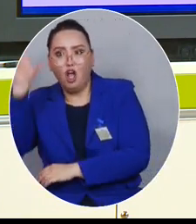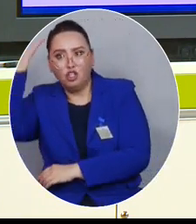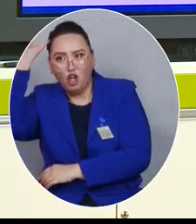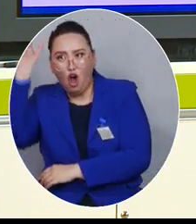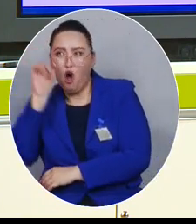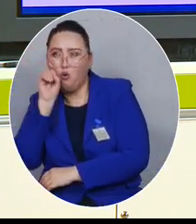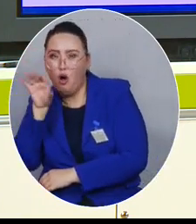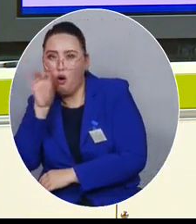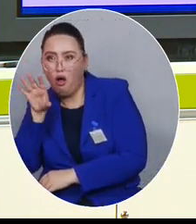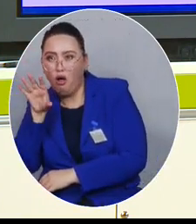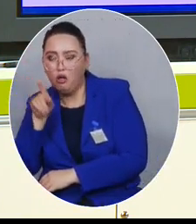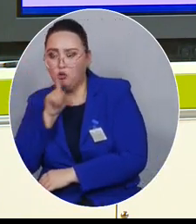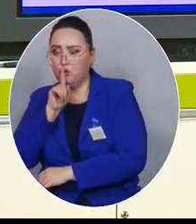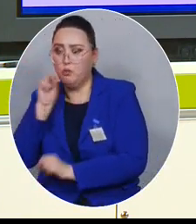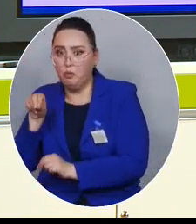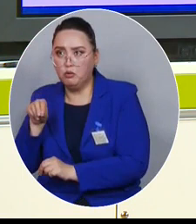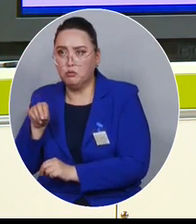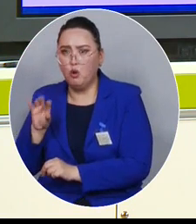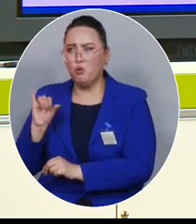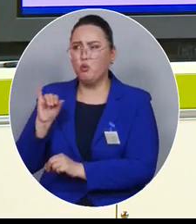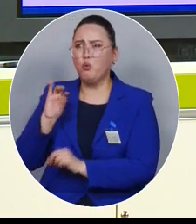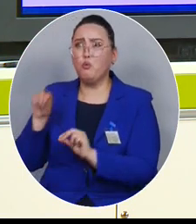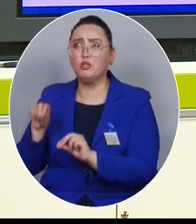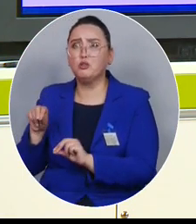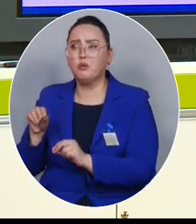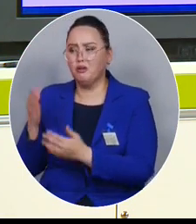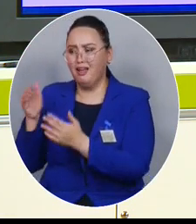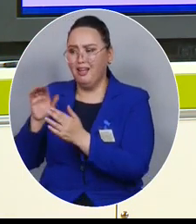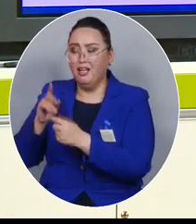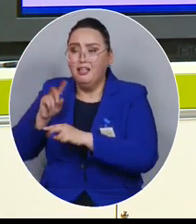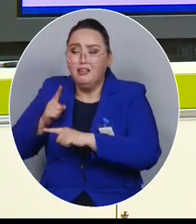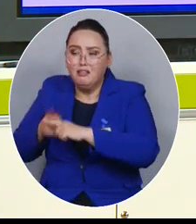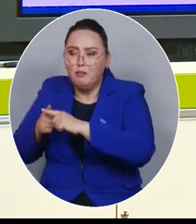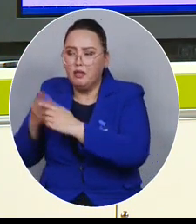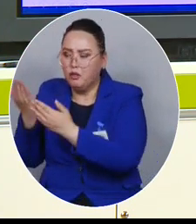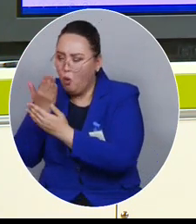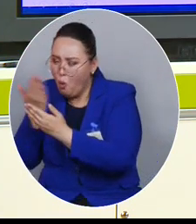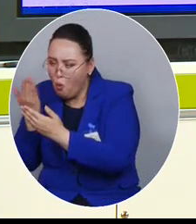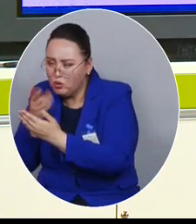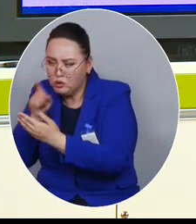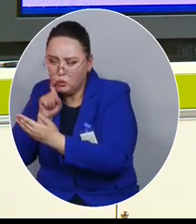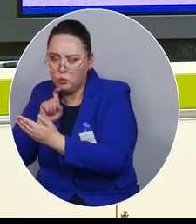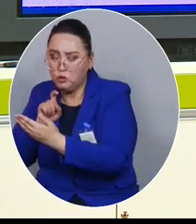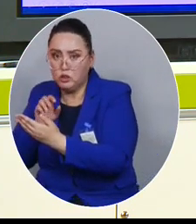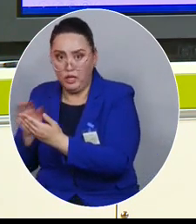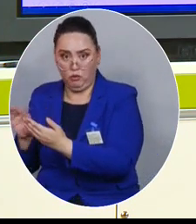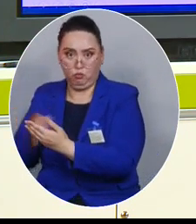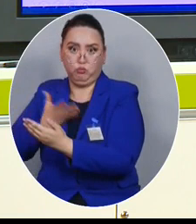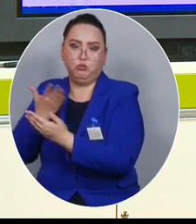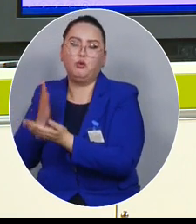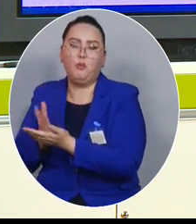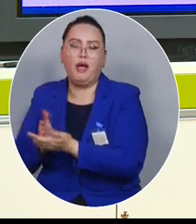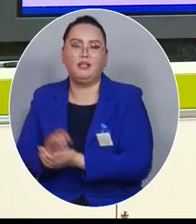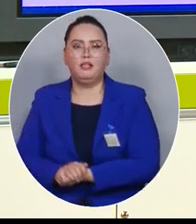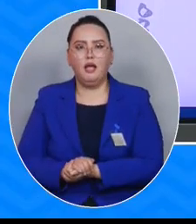олсан бол, яасан бол, ямар дүүр гарсан бол, гэх мэтчлэн саа шау үйшох хүсэл түүрдгүү. Зад хэр ээг ээ маэгэй өгүүл бэр захоожж хүүрн сэээхэг бичгтай бас